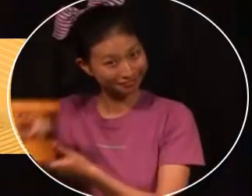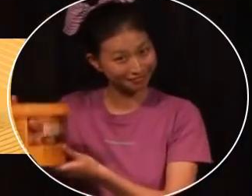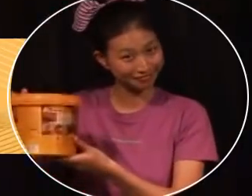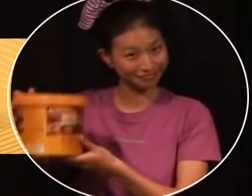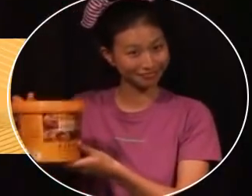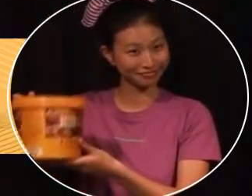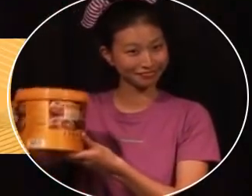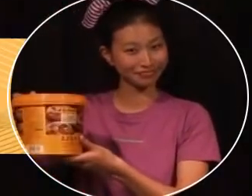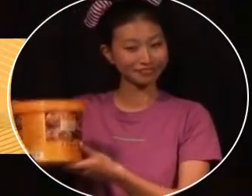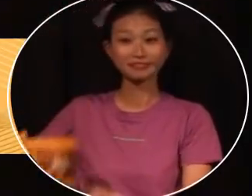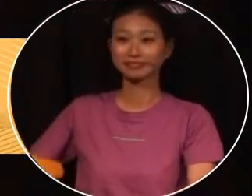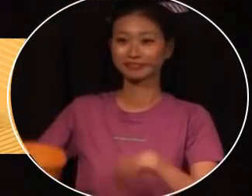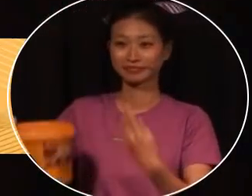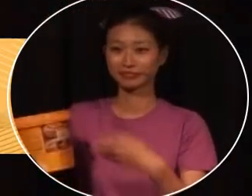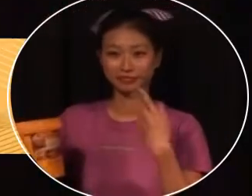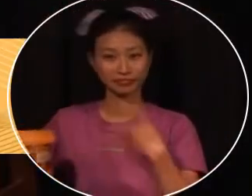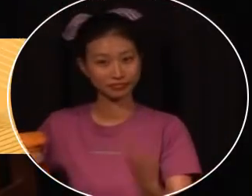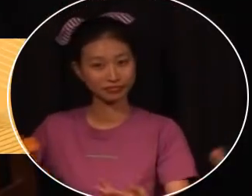达。